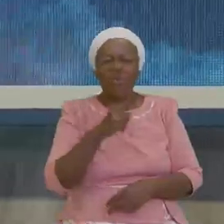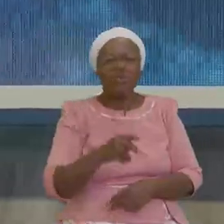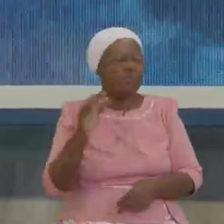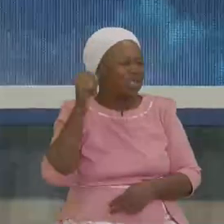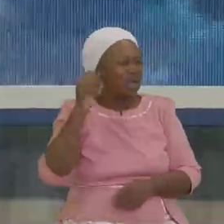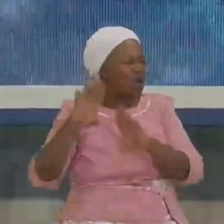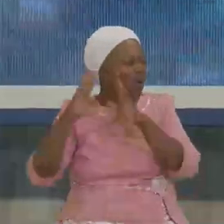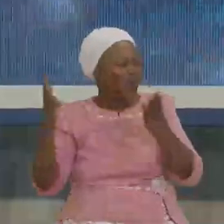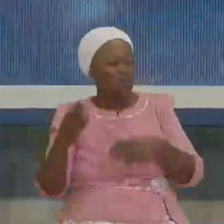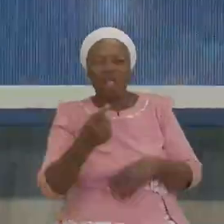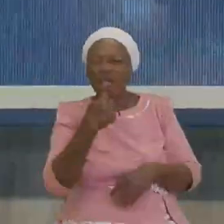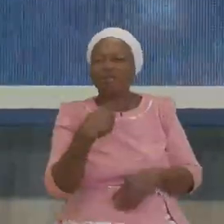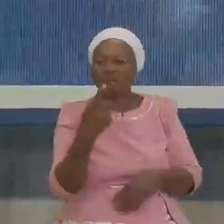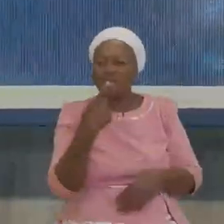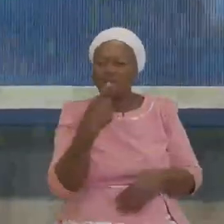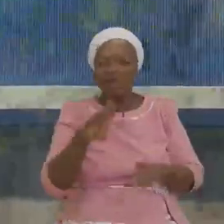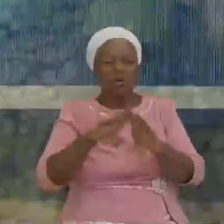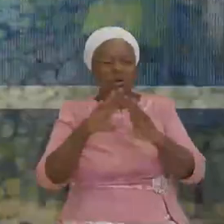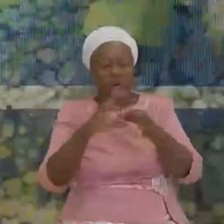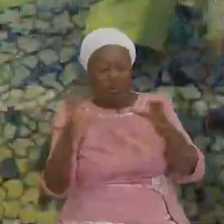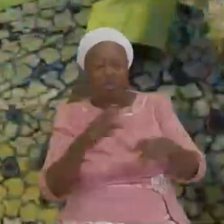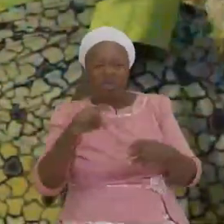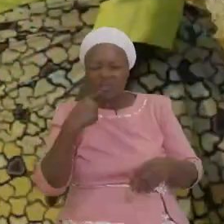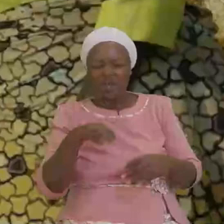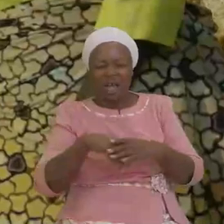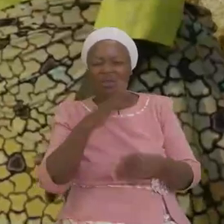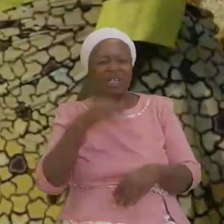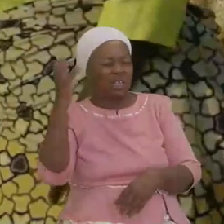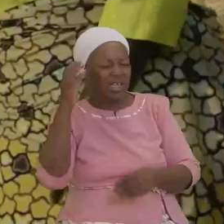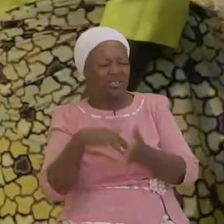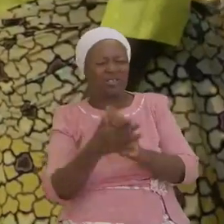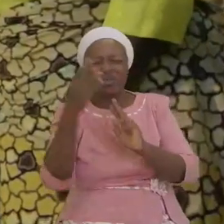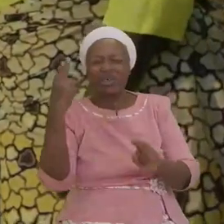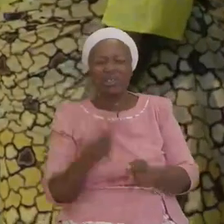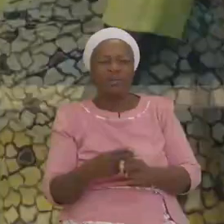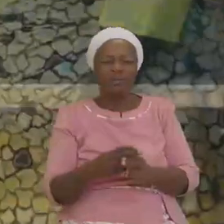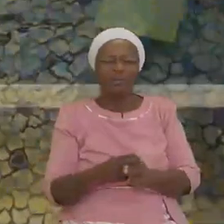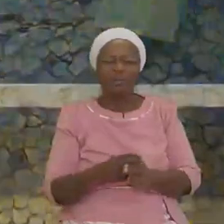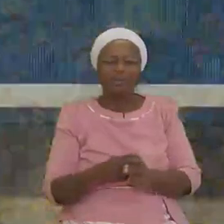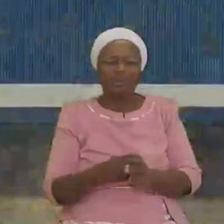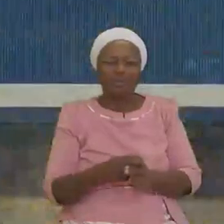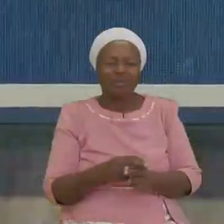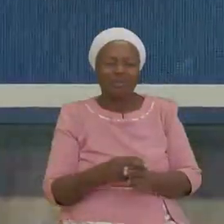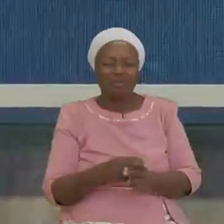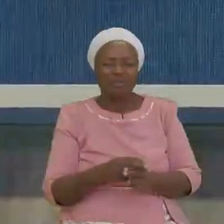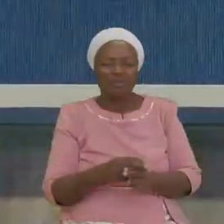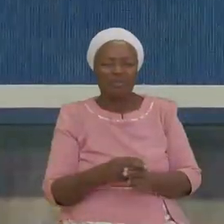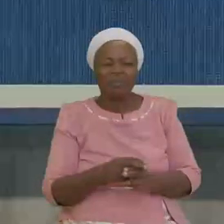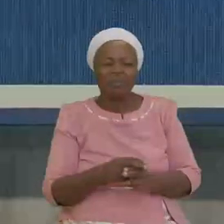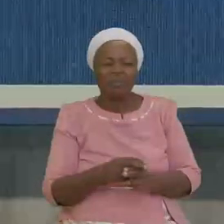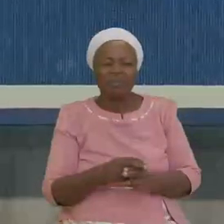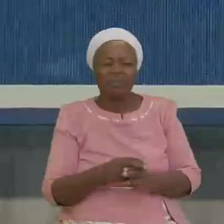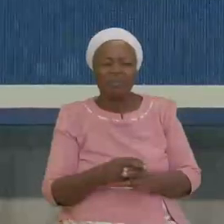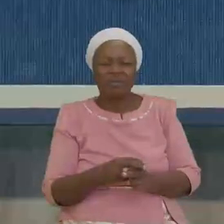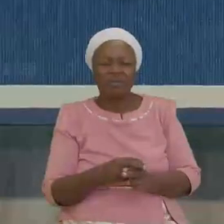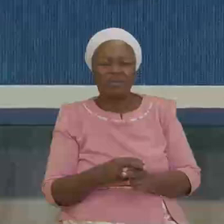Ceux qui sont sourds-muets, que vos oreilles sourdes s'ouvrent et que votre langue